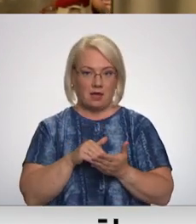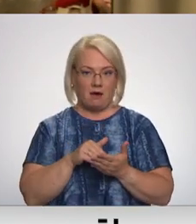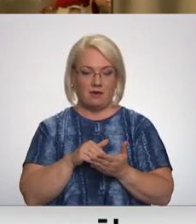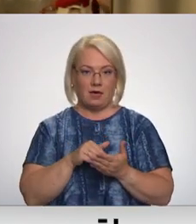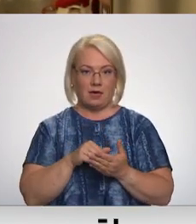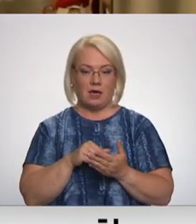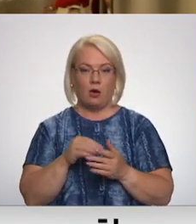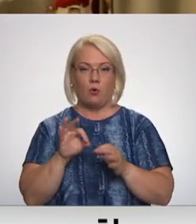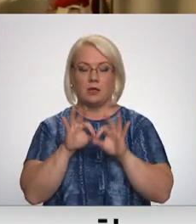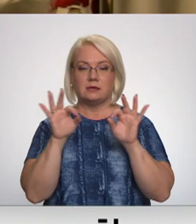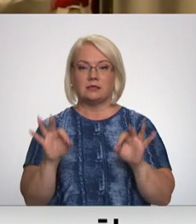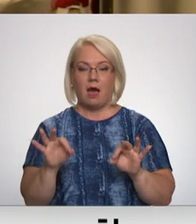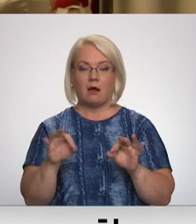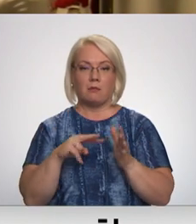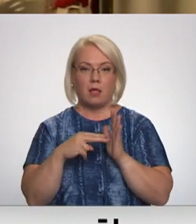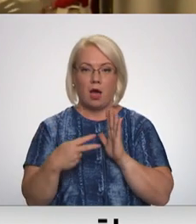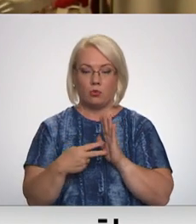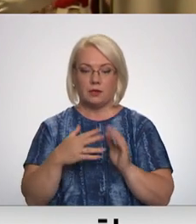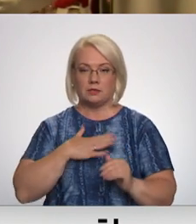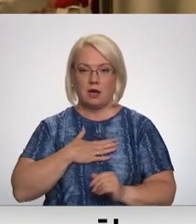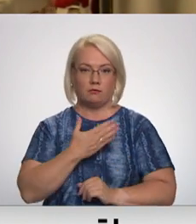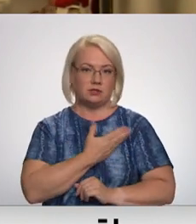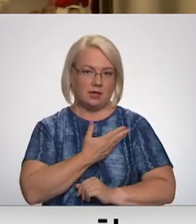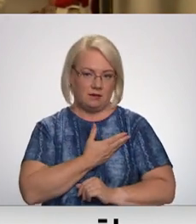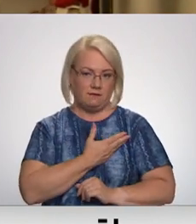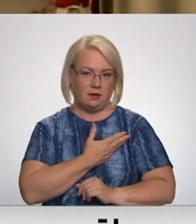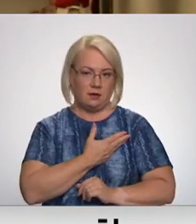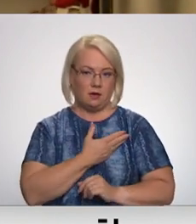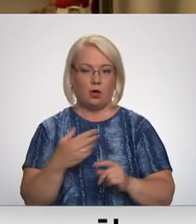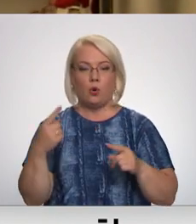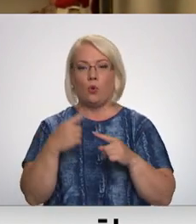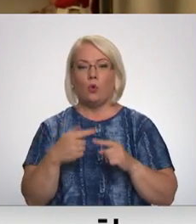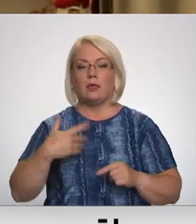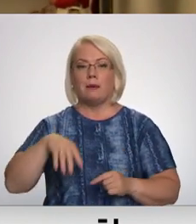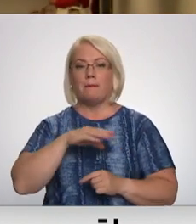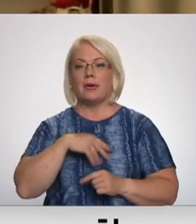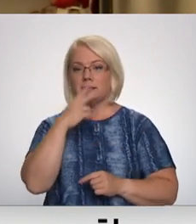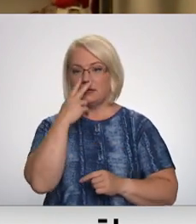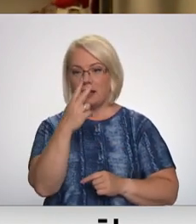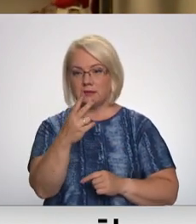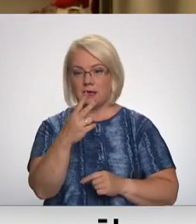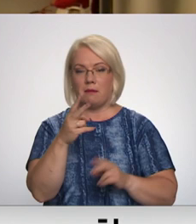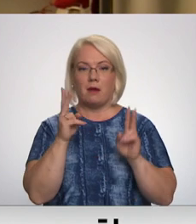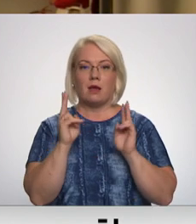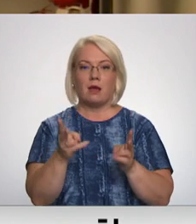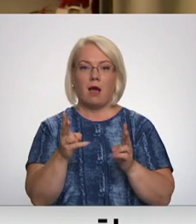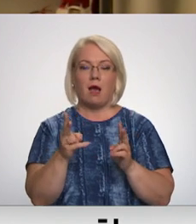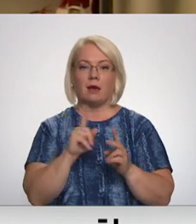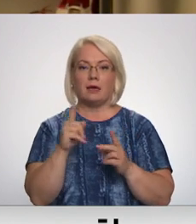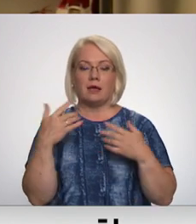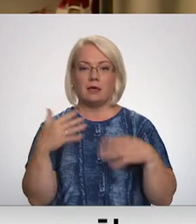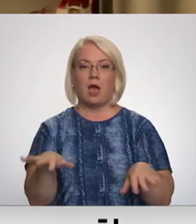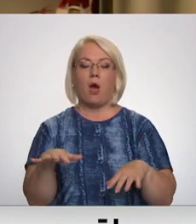un viņš sāk plānot savu dzīvi. Un mēs redzam arī to, kā, teiksim, ir